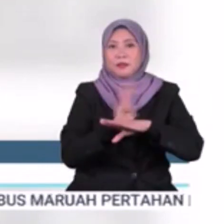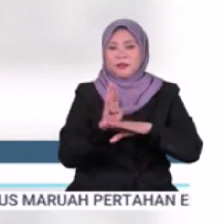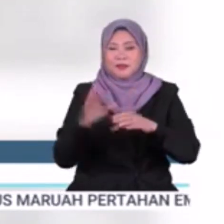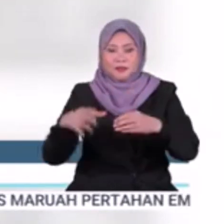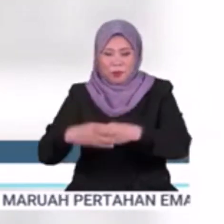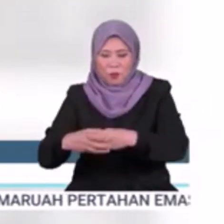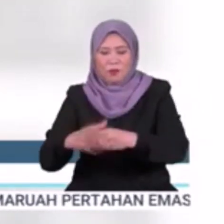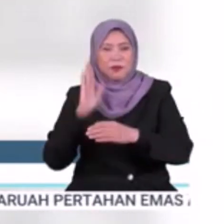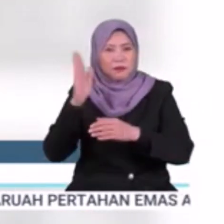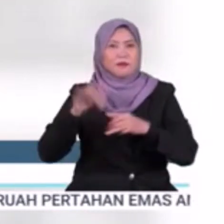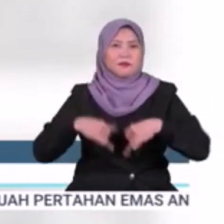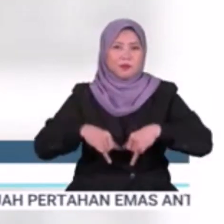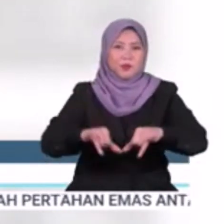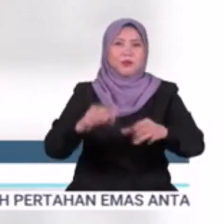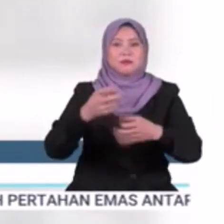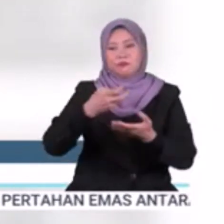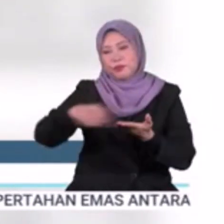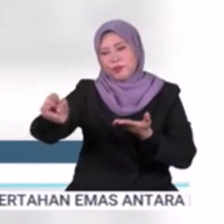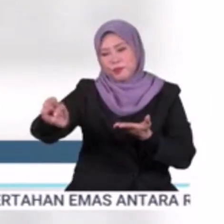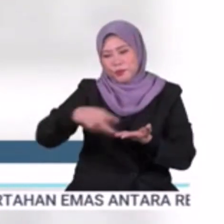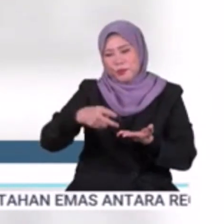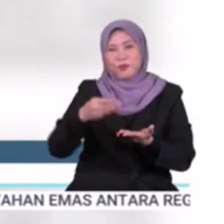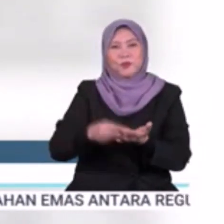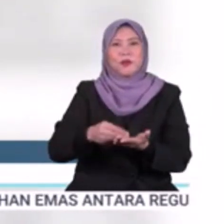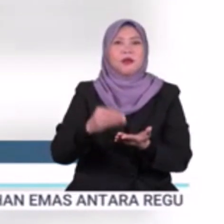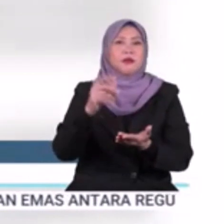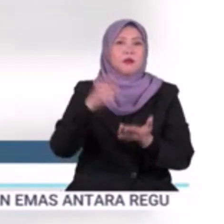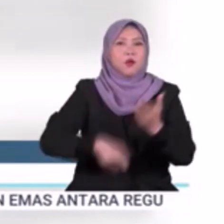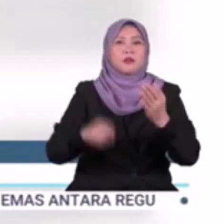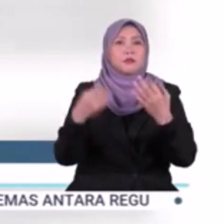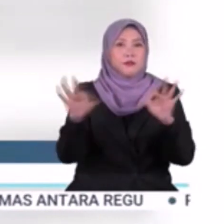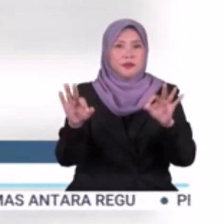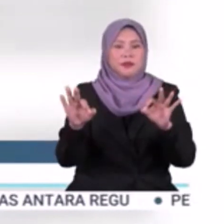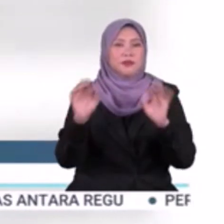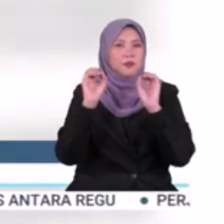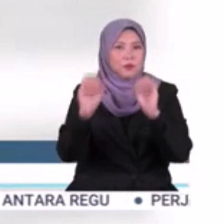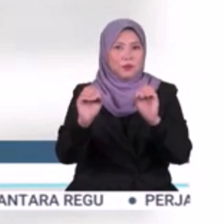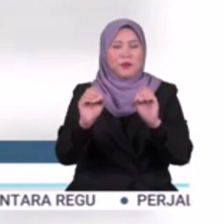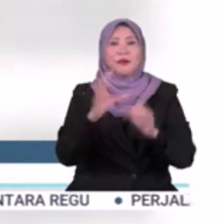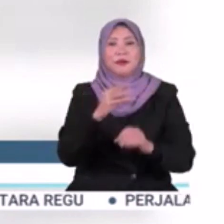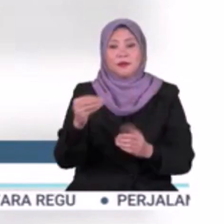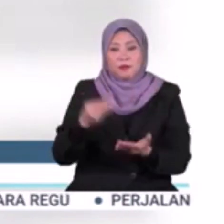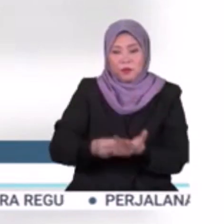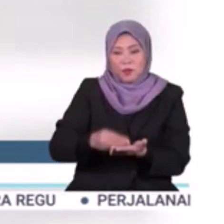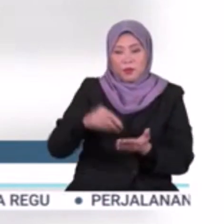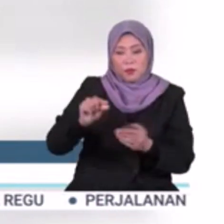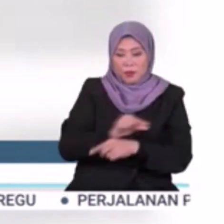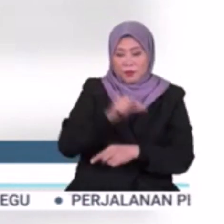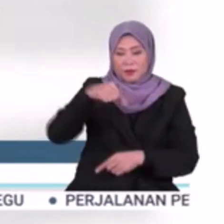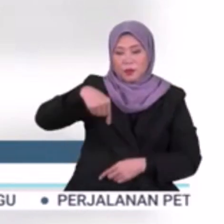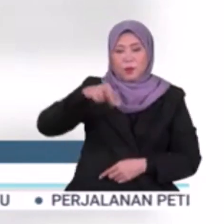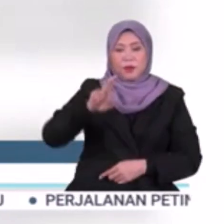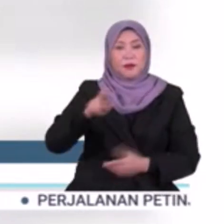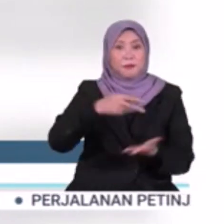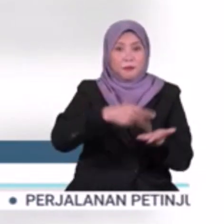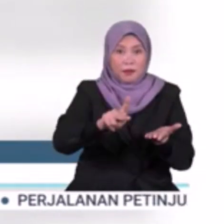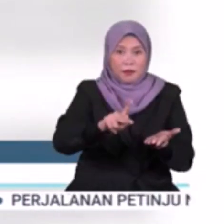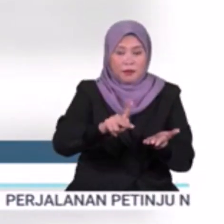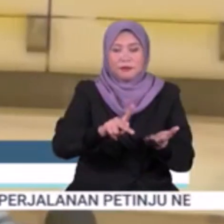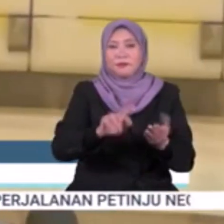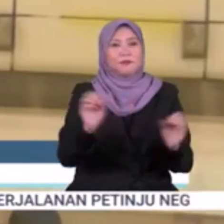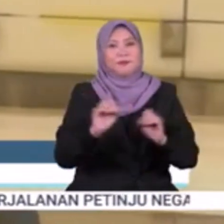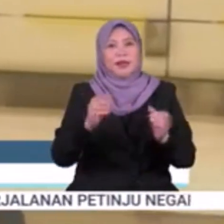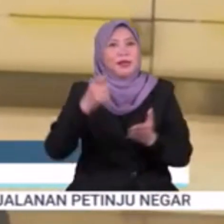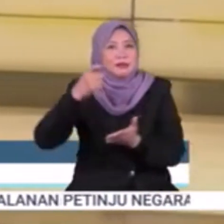mikro dan kecil akan terus menikmati transaksi koshifar pelanggan individu yang guna duit now QR untuk buat pembayaran juga